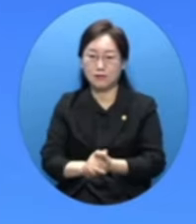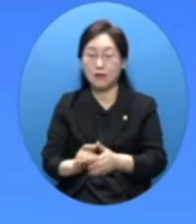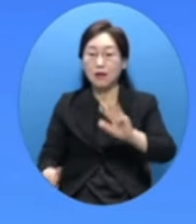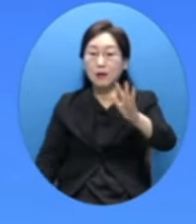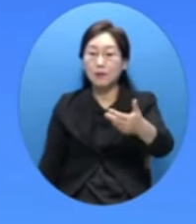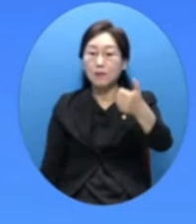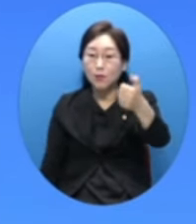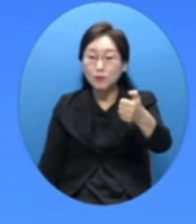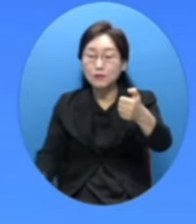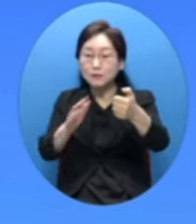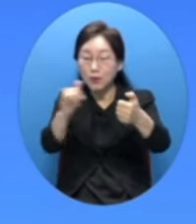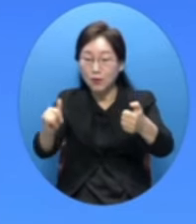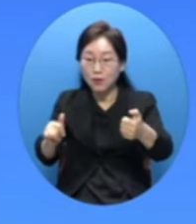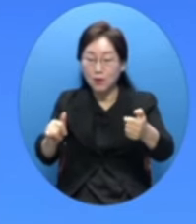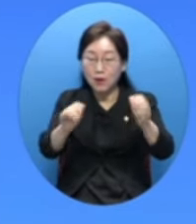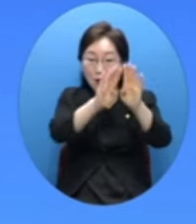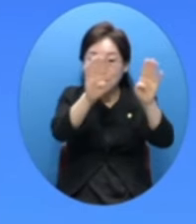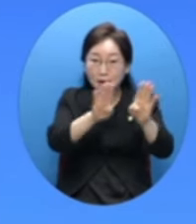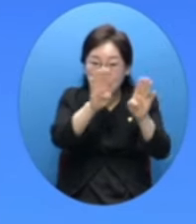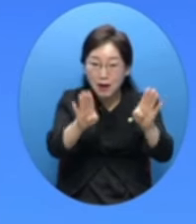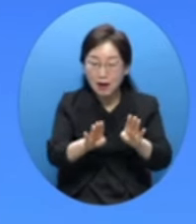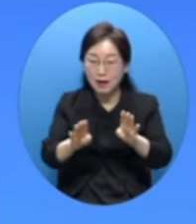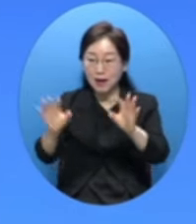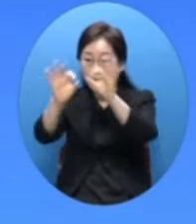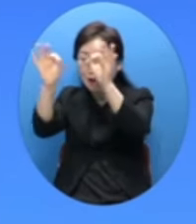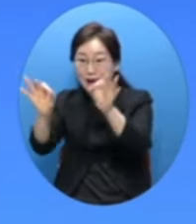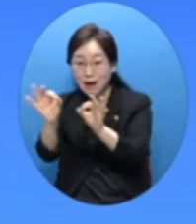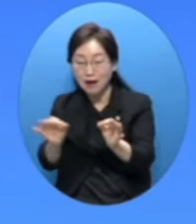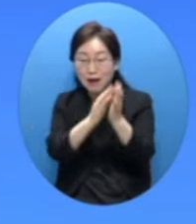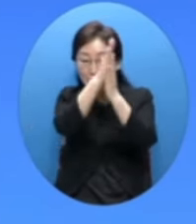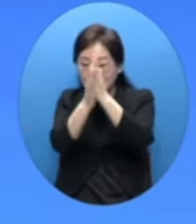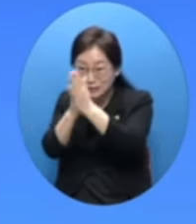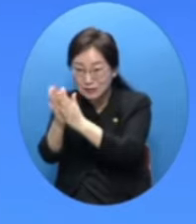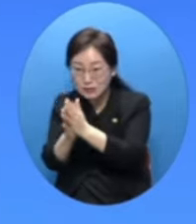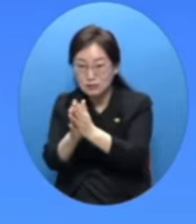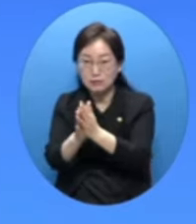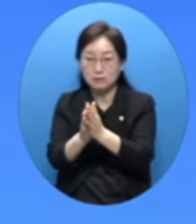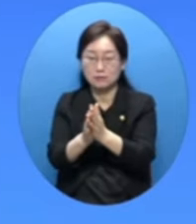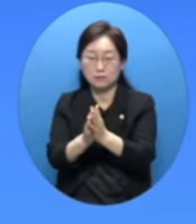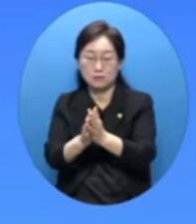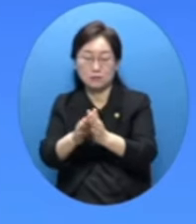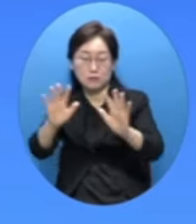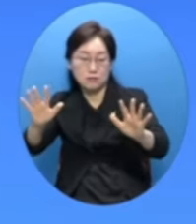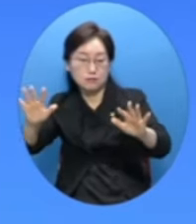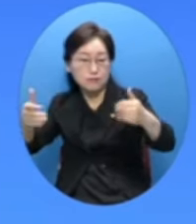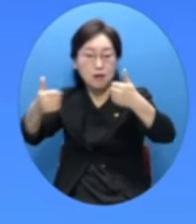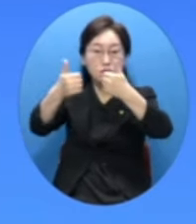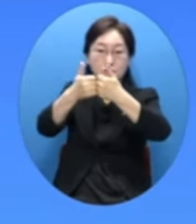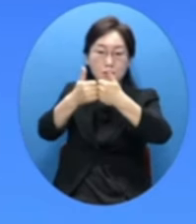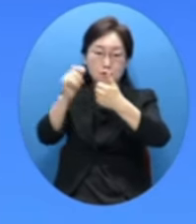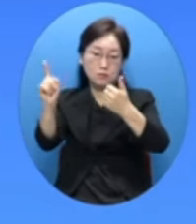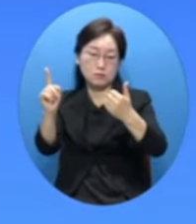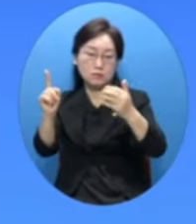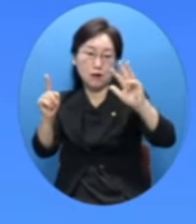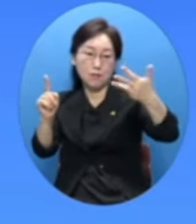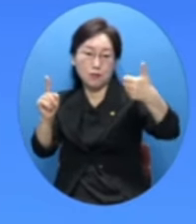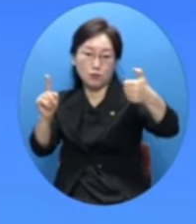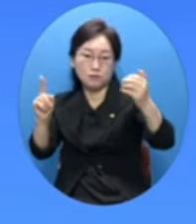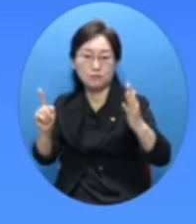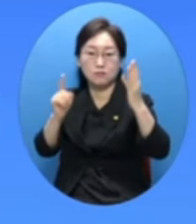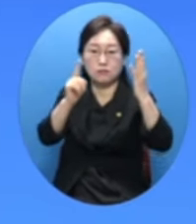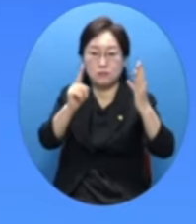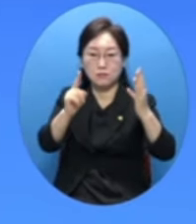850명 바알과 아세라 선지자와 함께 갈멜산상에서 대결해서 불이 내려오게